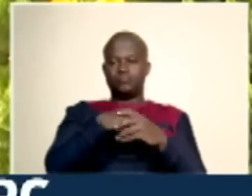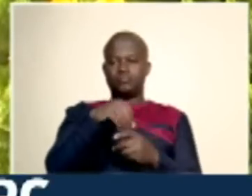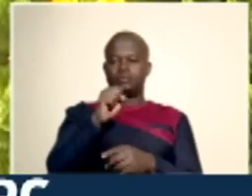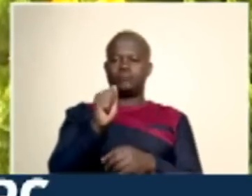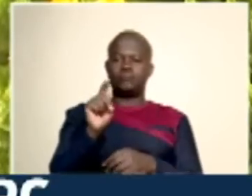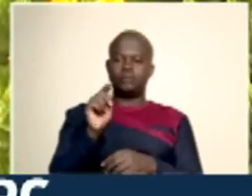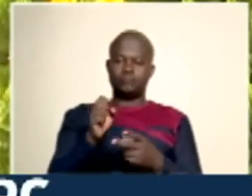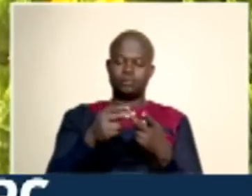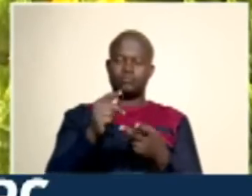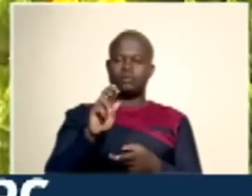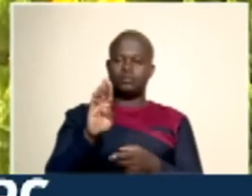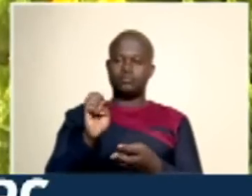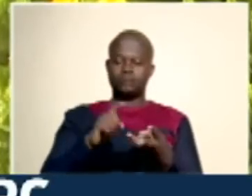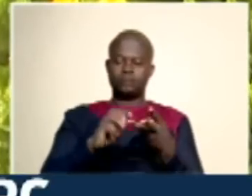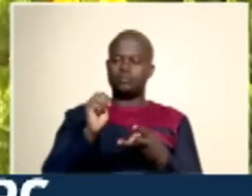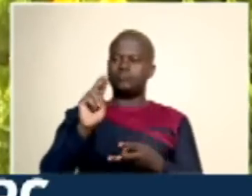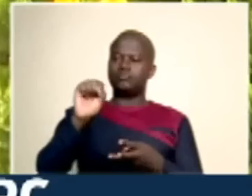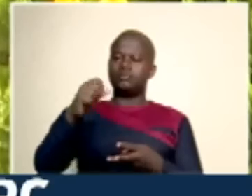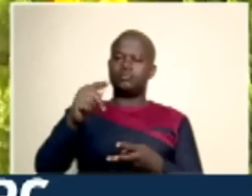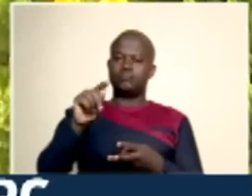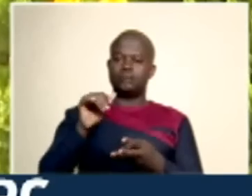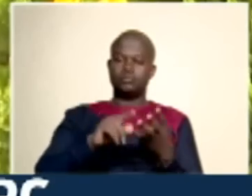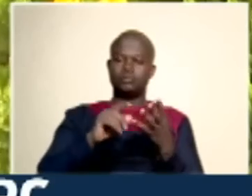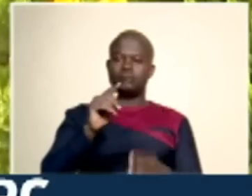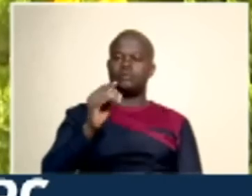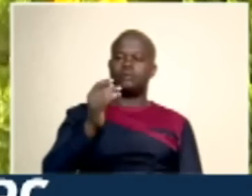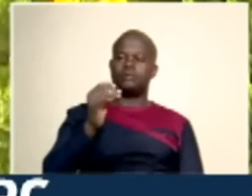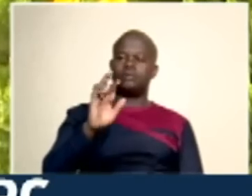hitwisake Karuba Mushaki Kirorerwe